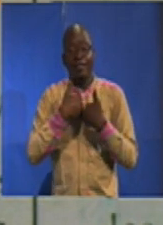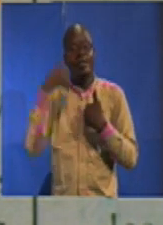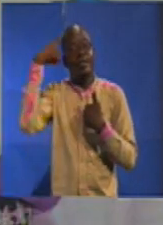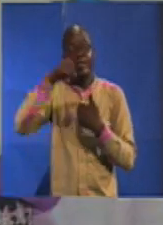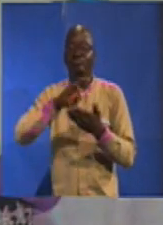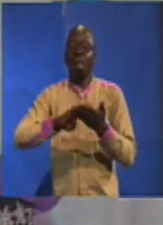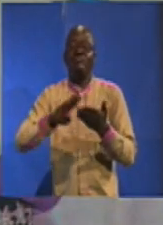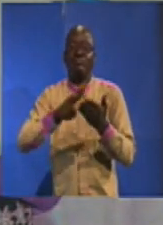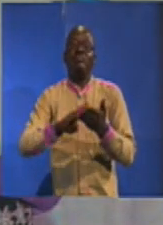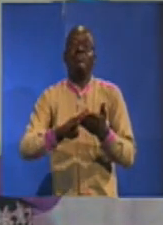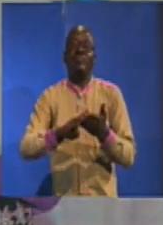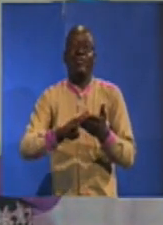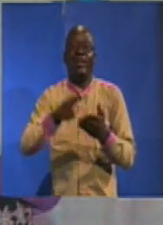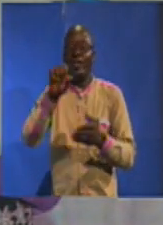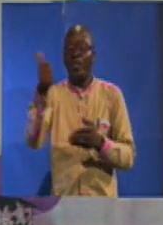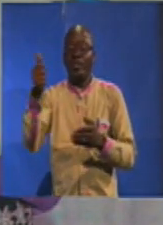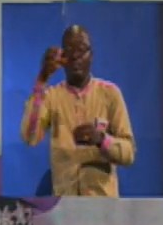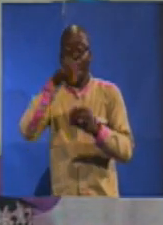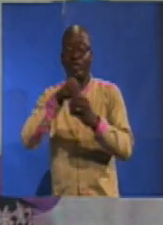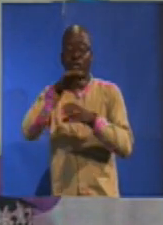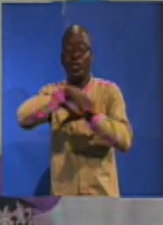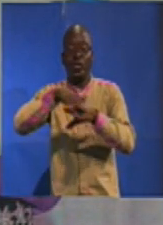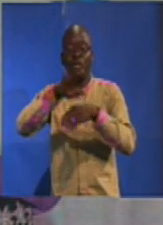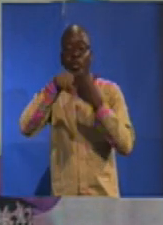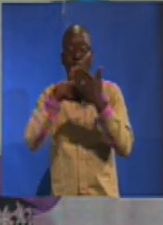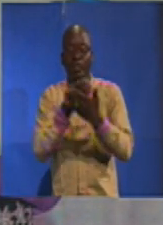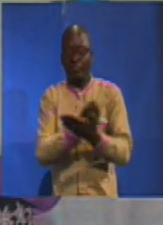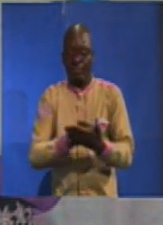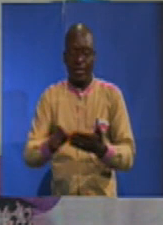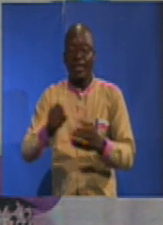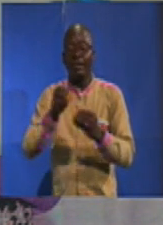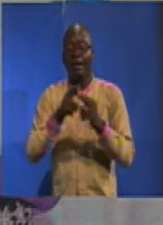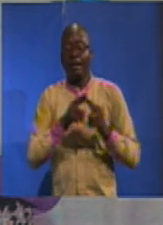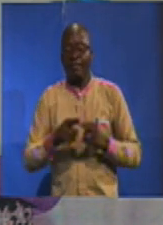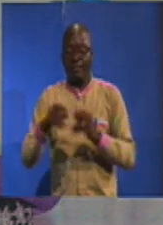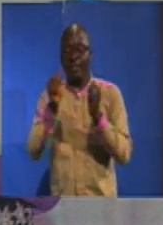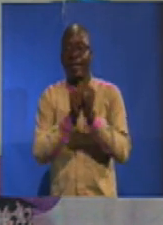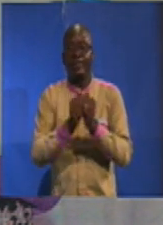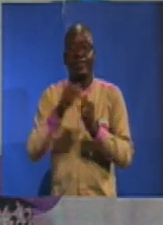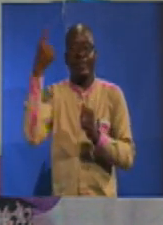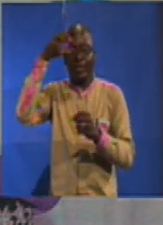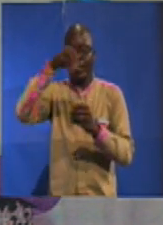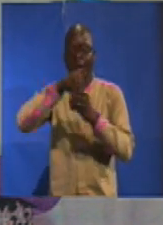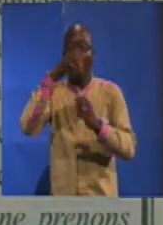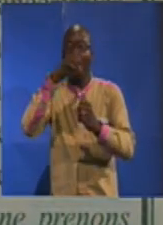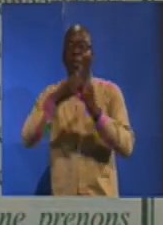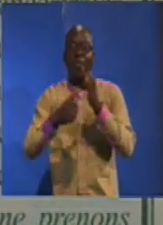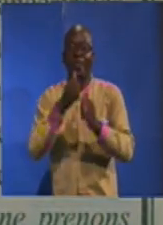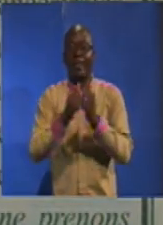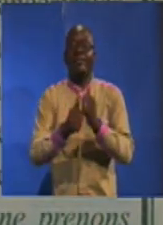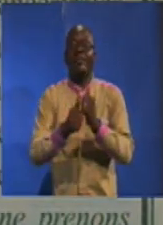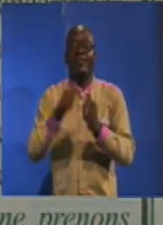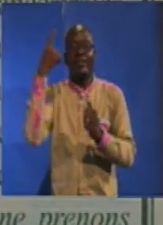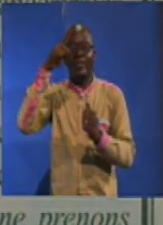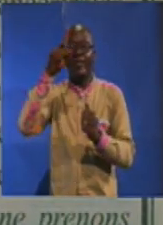clémentes. Autre verdict est sur un tout autre registre, en relation avec le chapeau à polémique, le